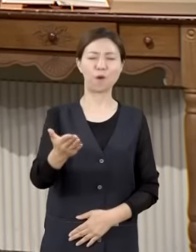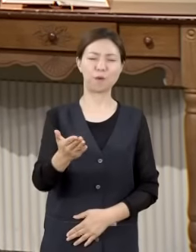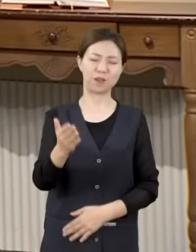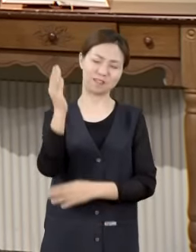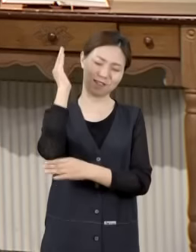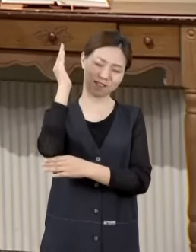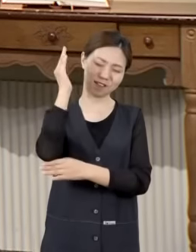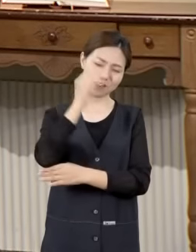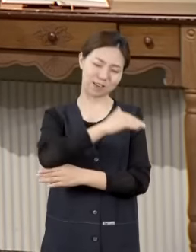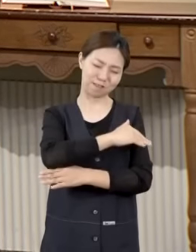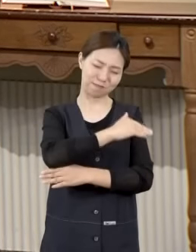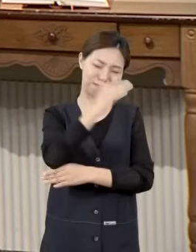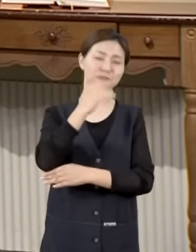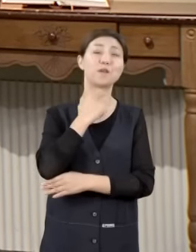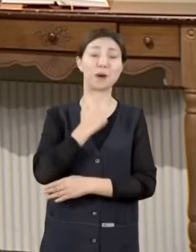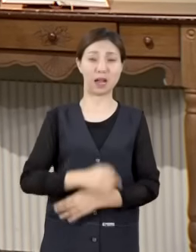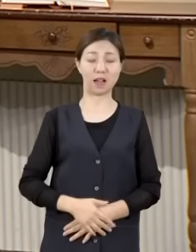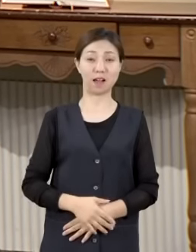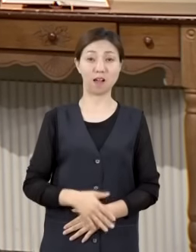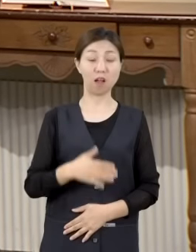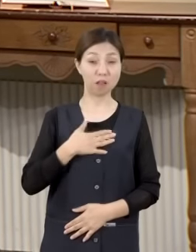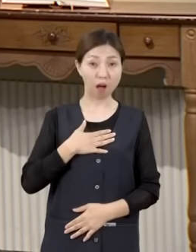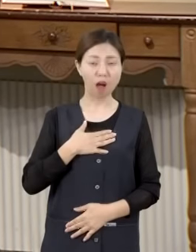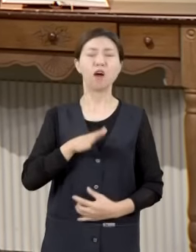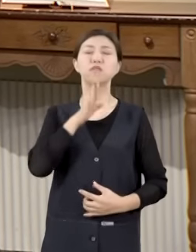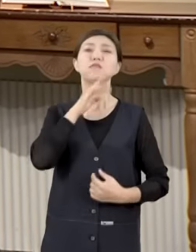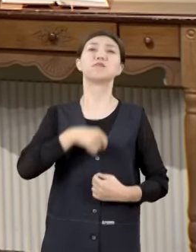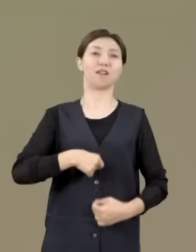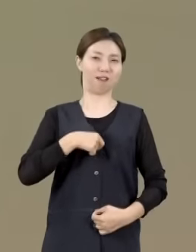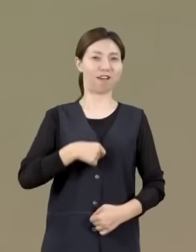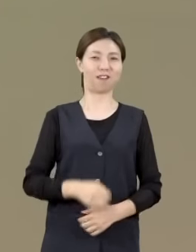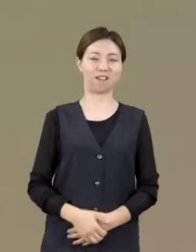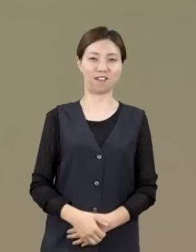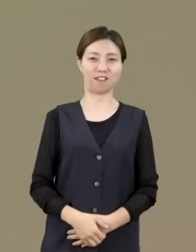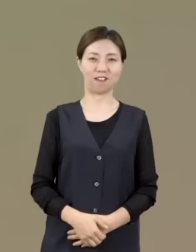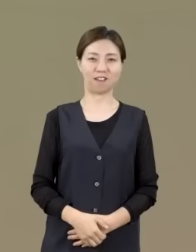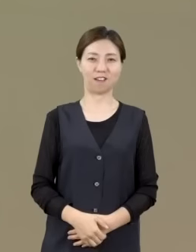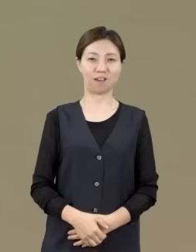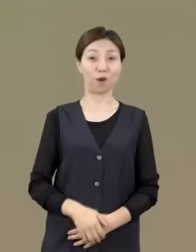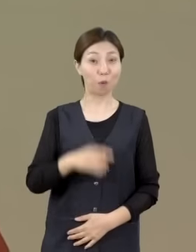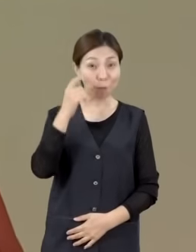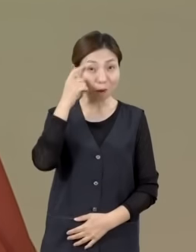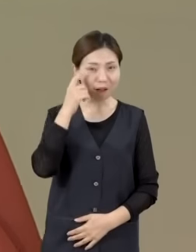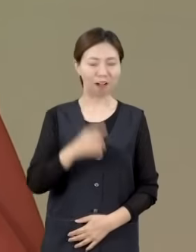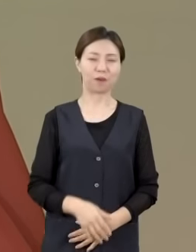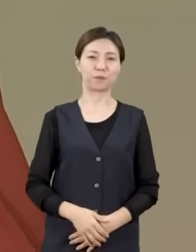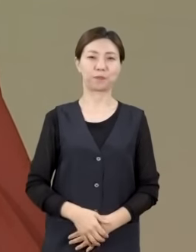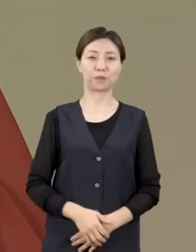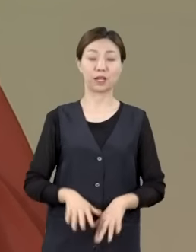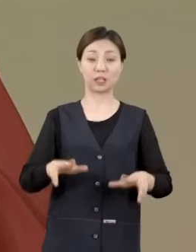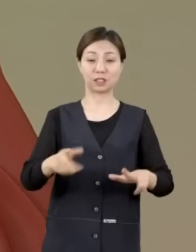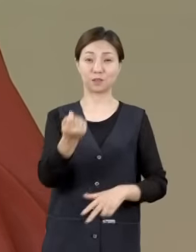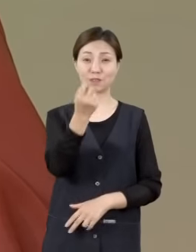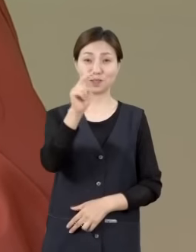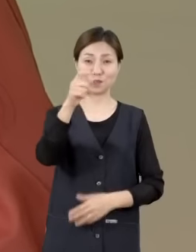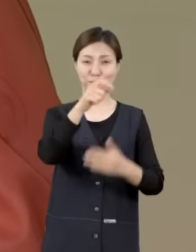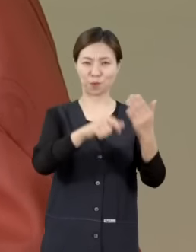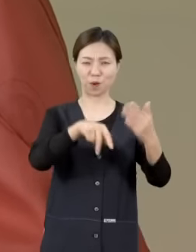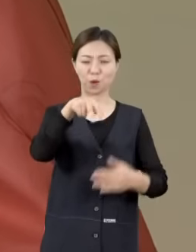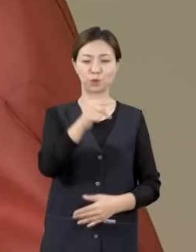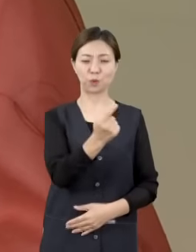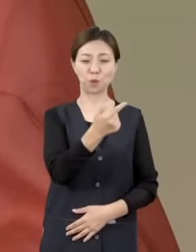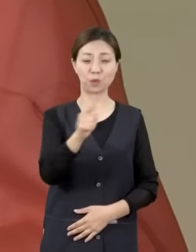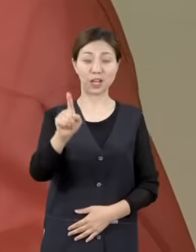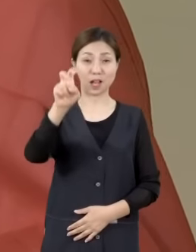느낀다라고 말씀을 자주자주 드립니다 진심입니다 제가 소나무를